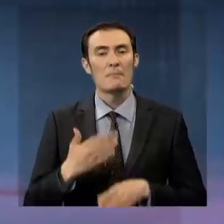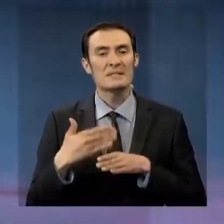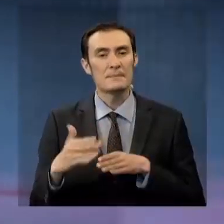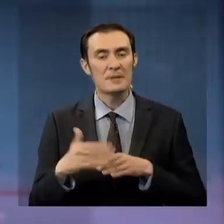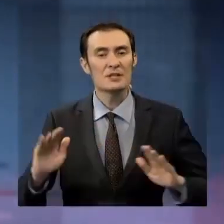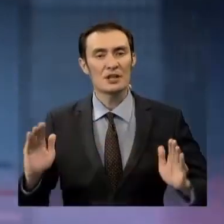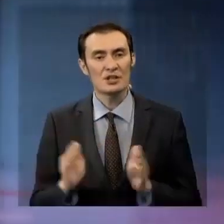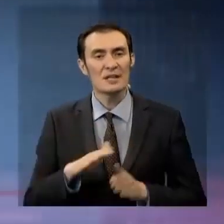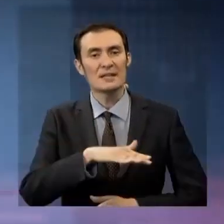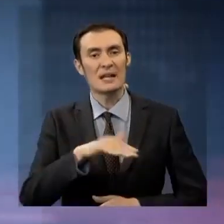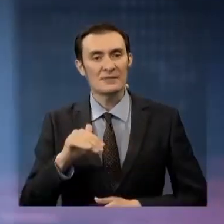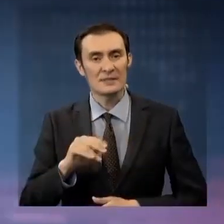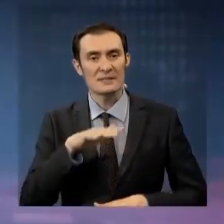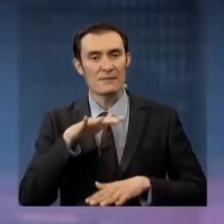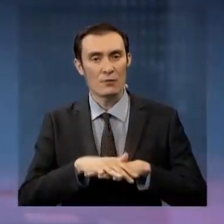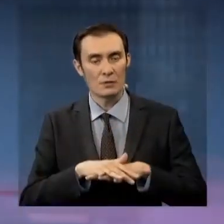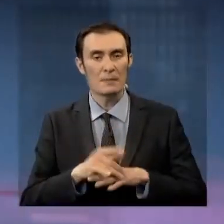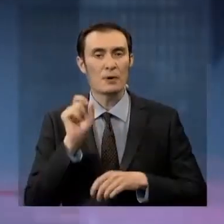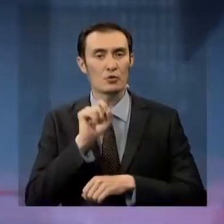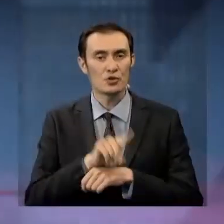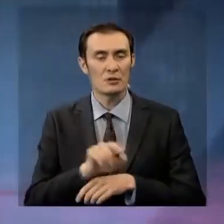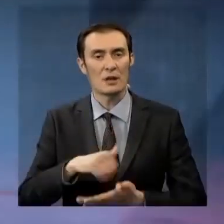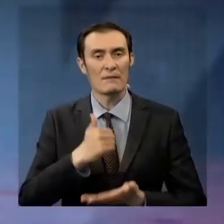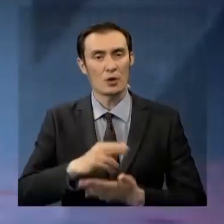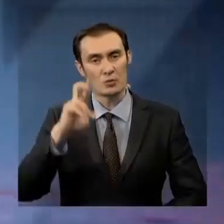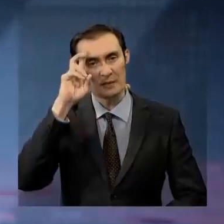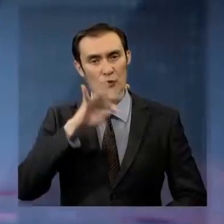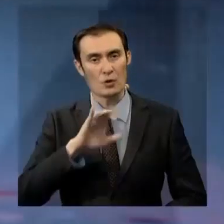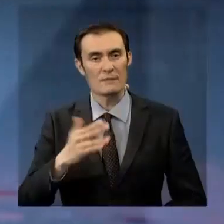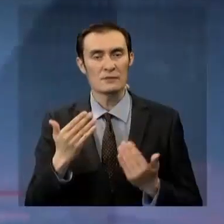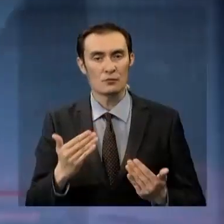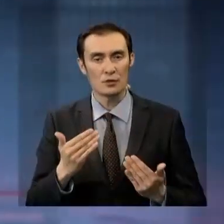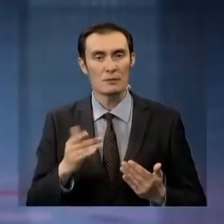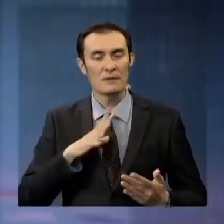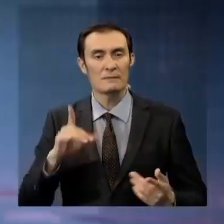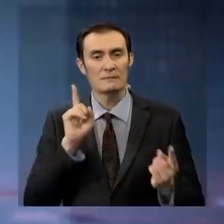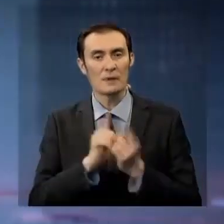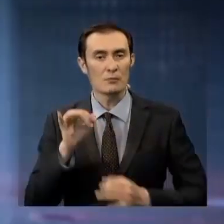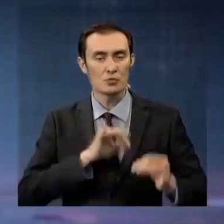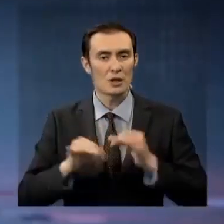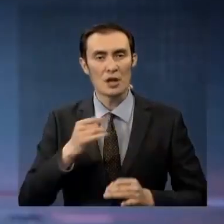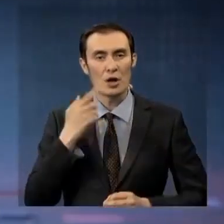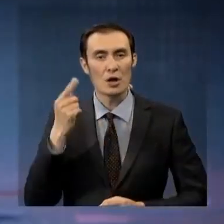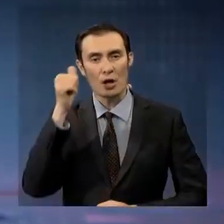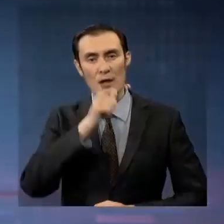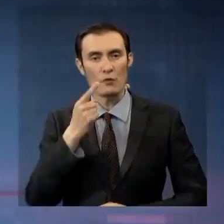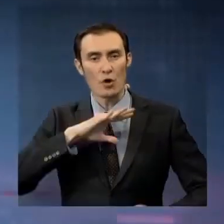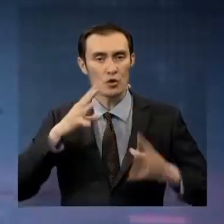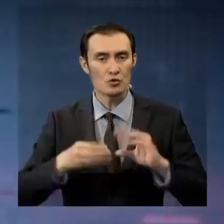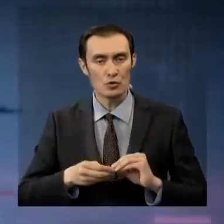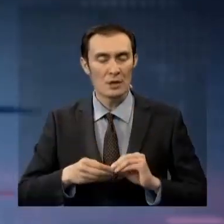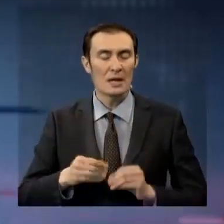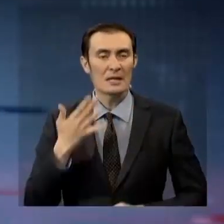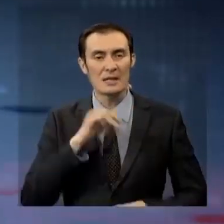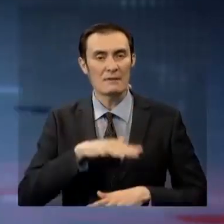Постепенно сокращая трансферты из нацфонда, поручил Касым-Жомарт Токаев. Сегодня президент принял годовой отчет Национального банка Казахстана, а также заслушал доклады